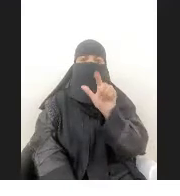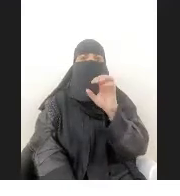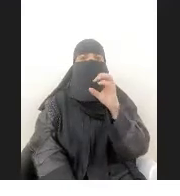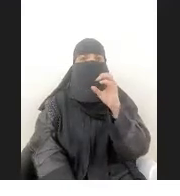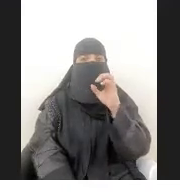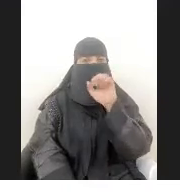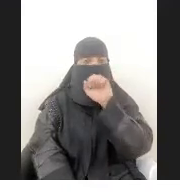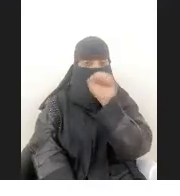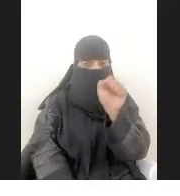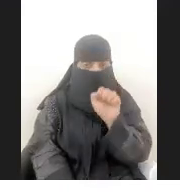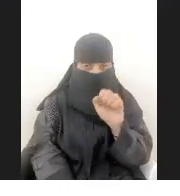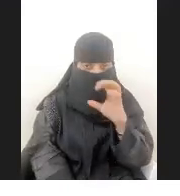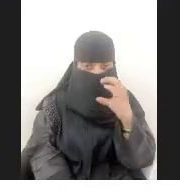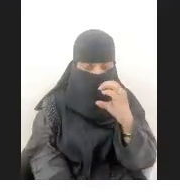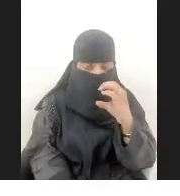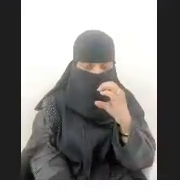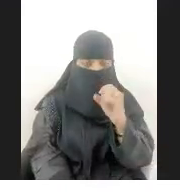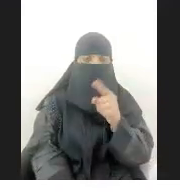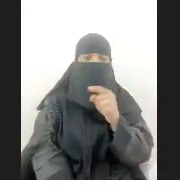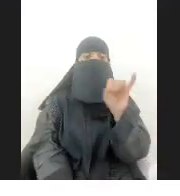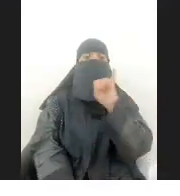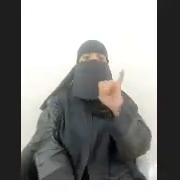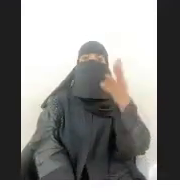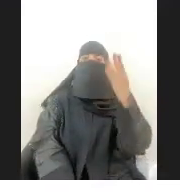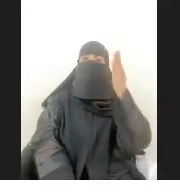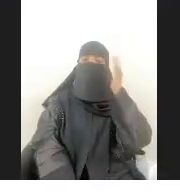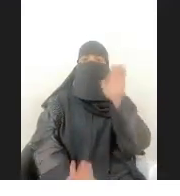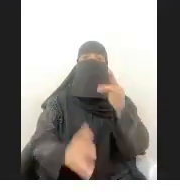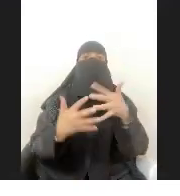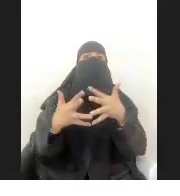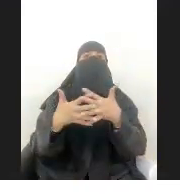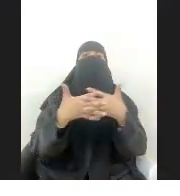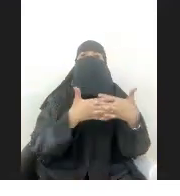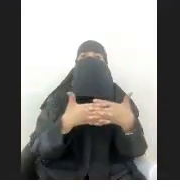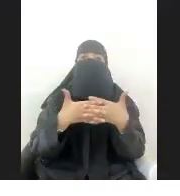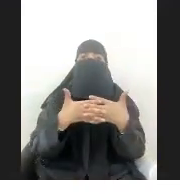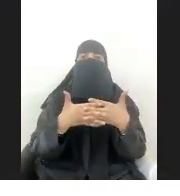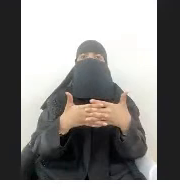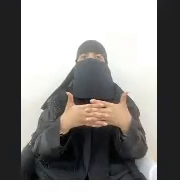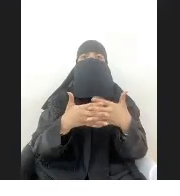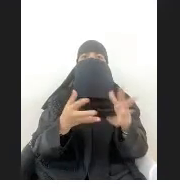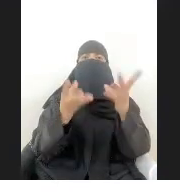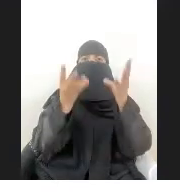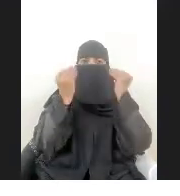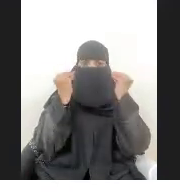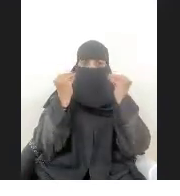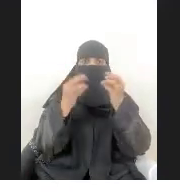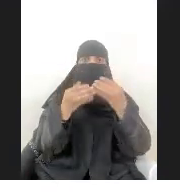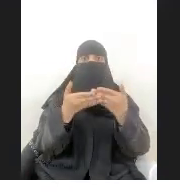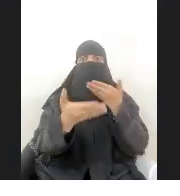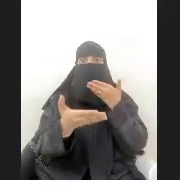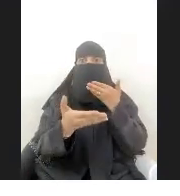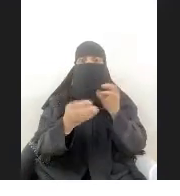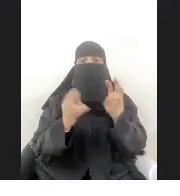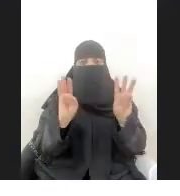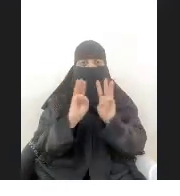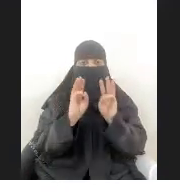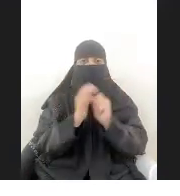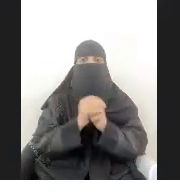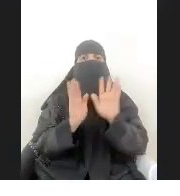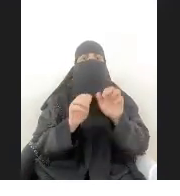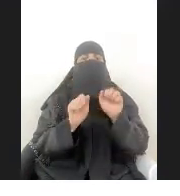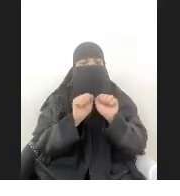المؤسسات المعروفة في أمريكا المتخصصة بالتعلم الإلكتروني اللي هو Online Learning Consortium، وهي متخصصة